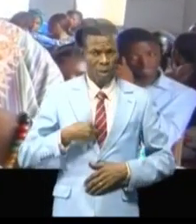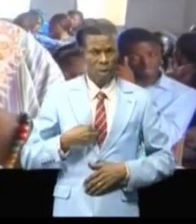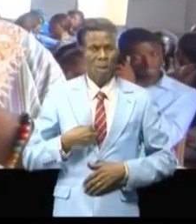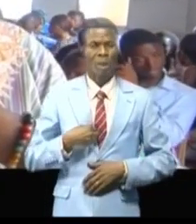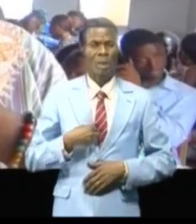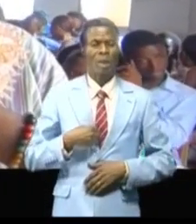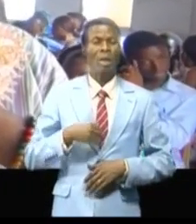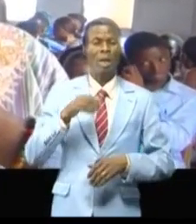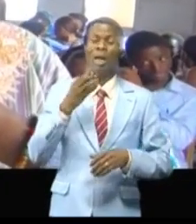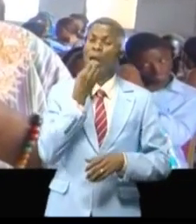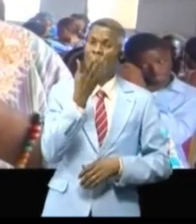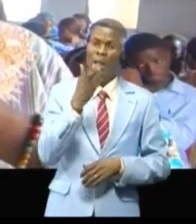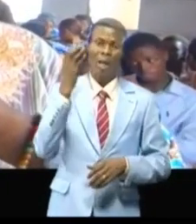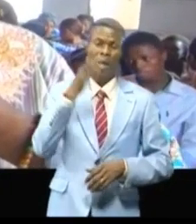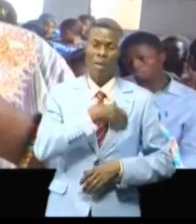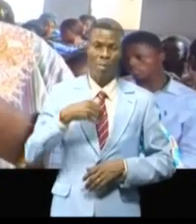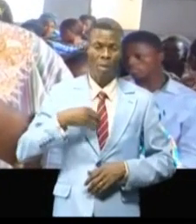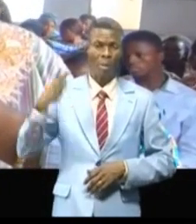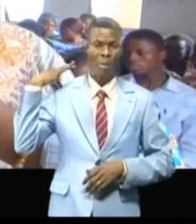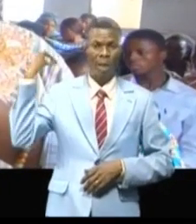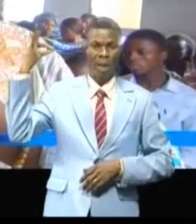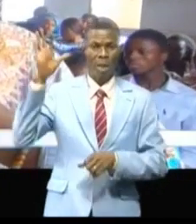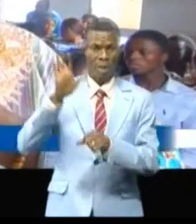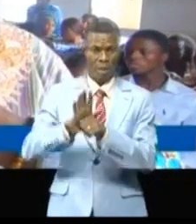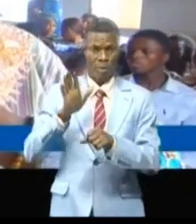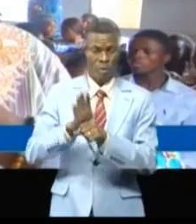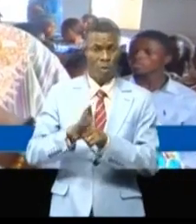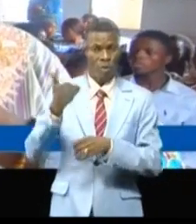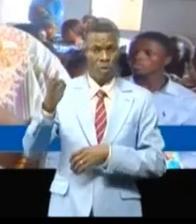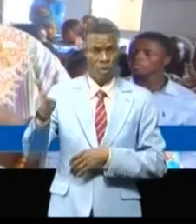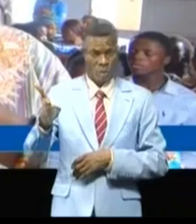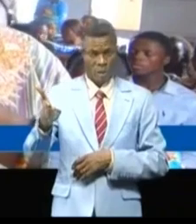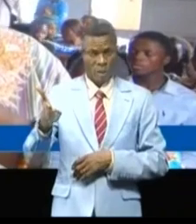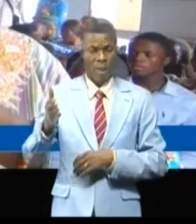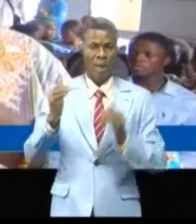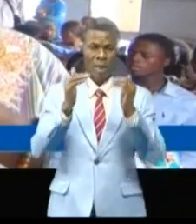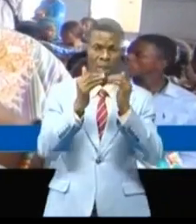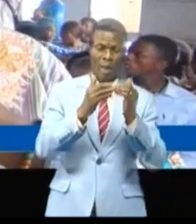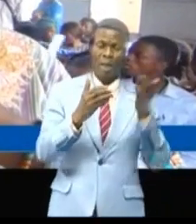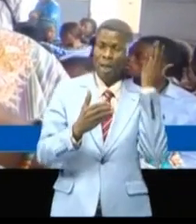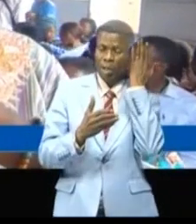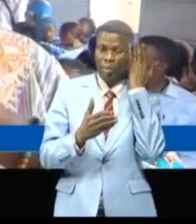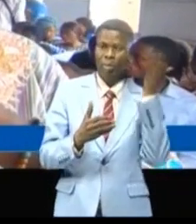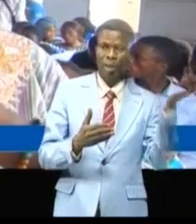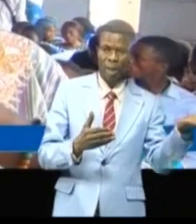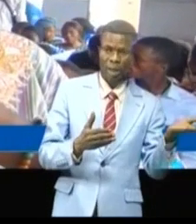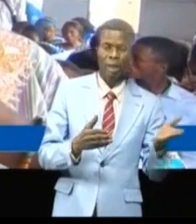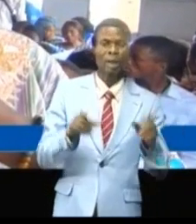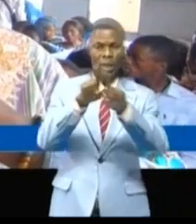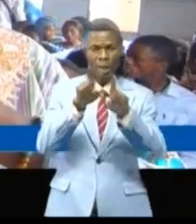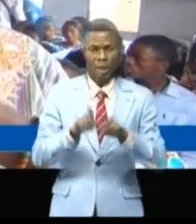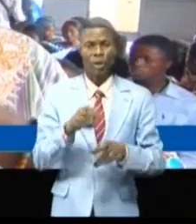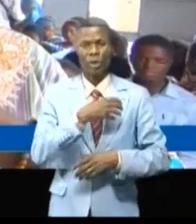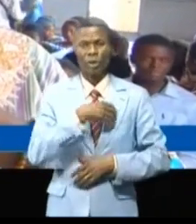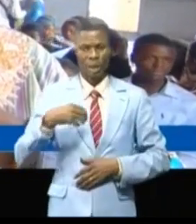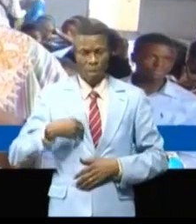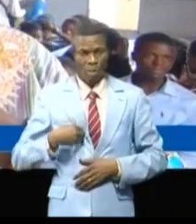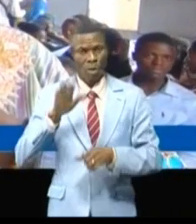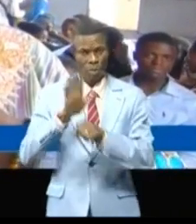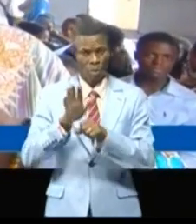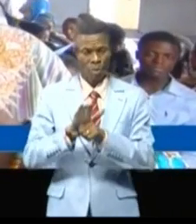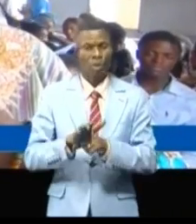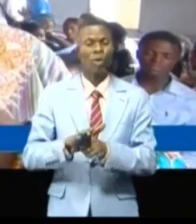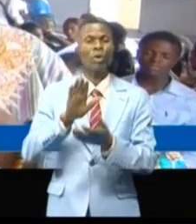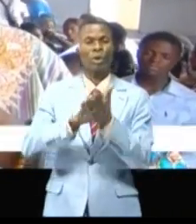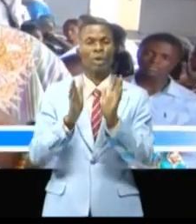aura de femmes candidates en nombre, en tout cas paritaire que les hommes, plus il y aura des femmes qui seront